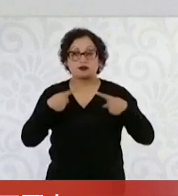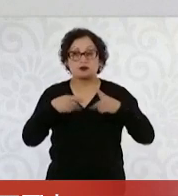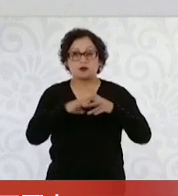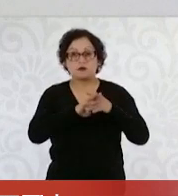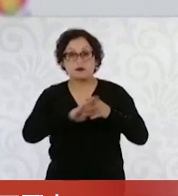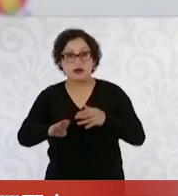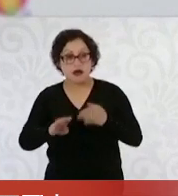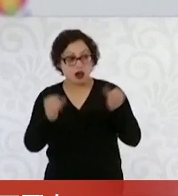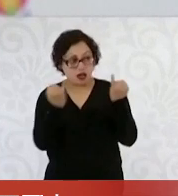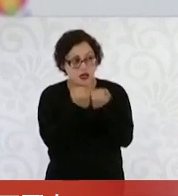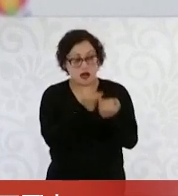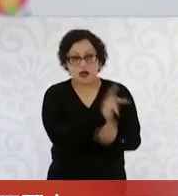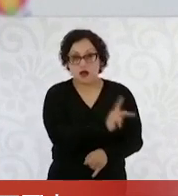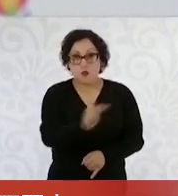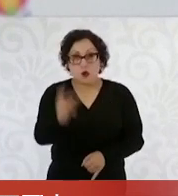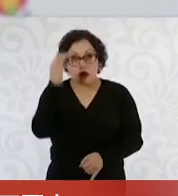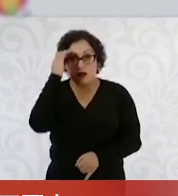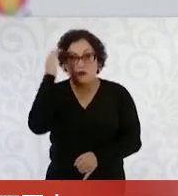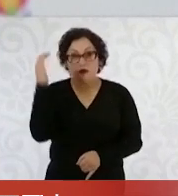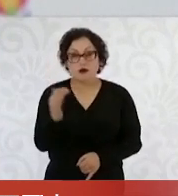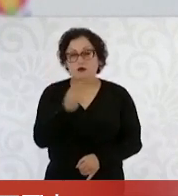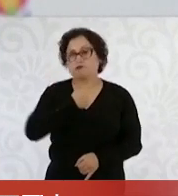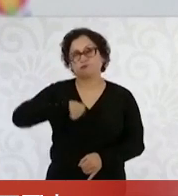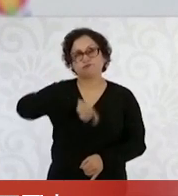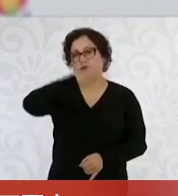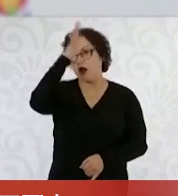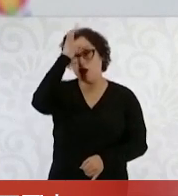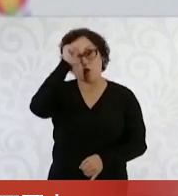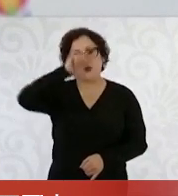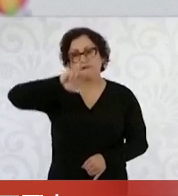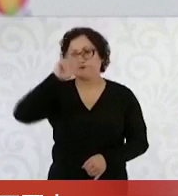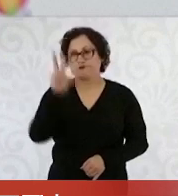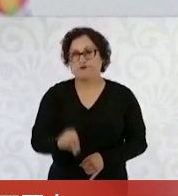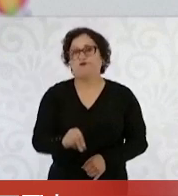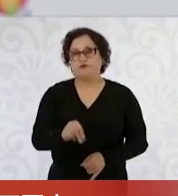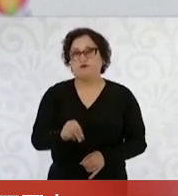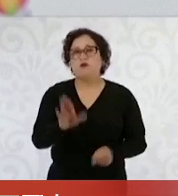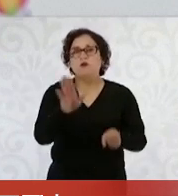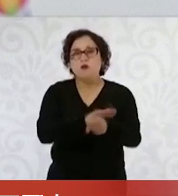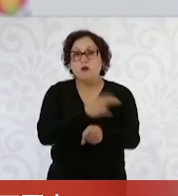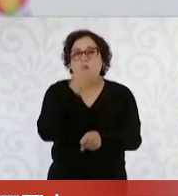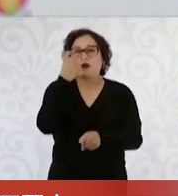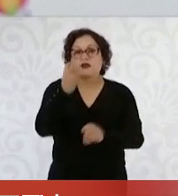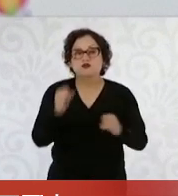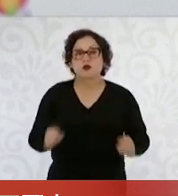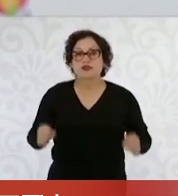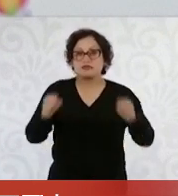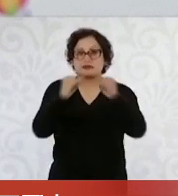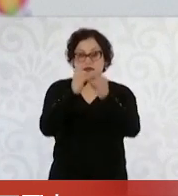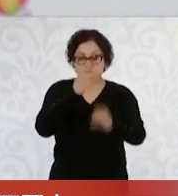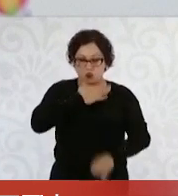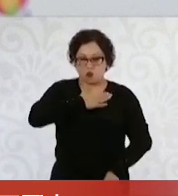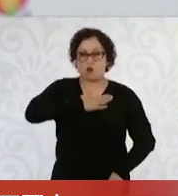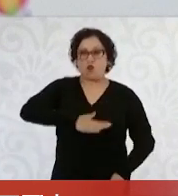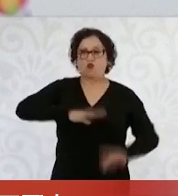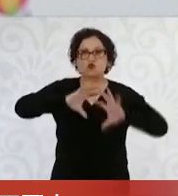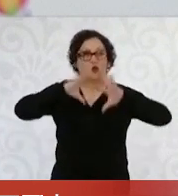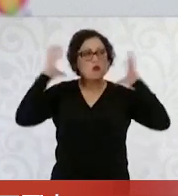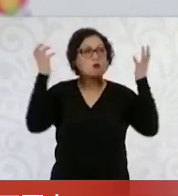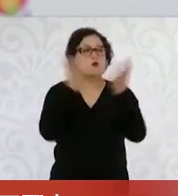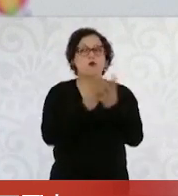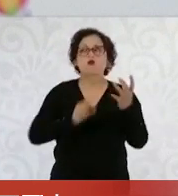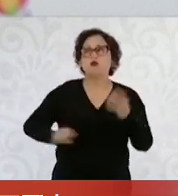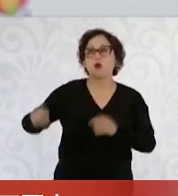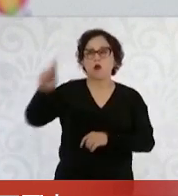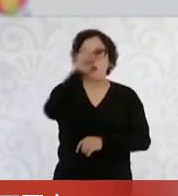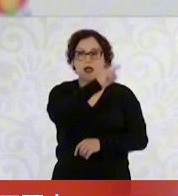因鲍姆强调了在处理移民问题时人道主义权利的重要性，并与他未来的美国总统阐述